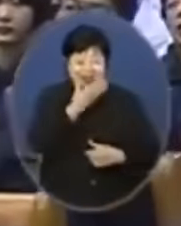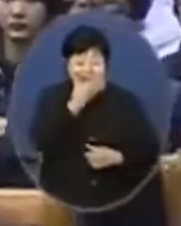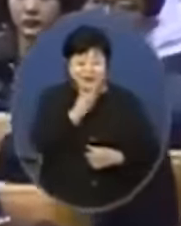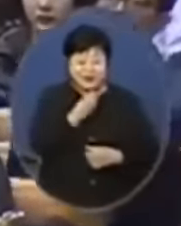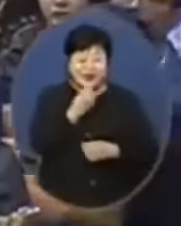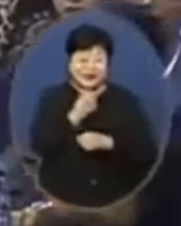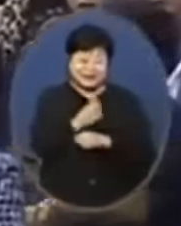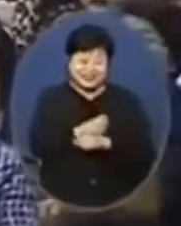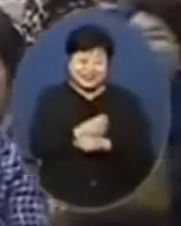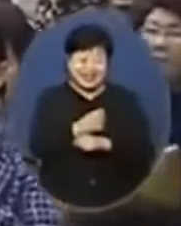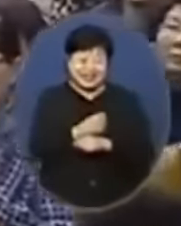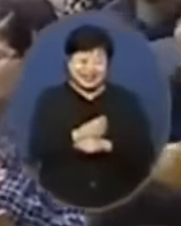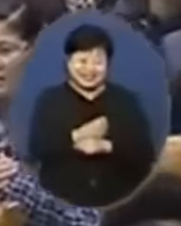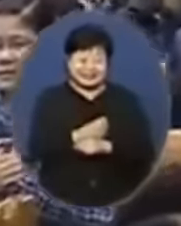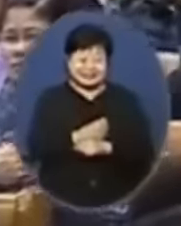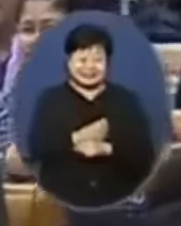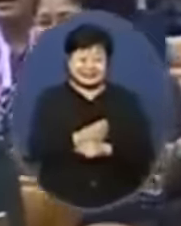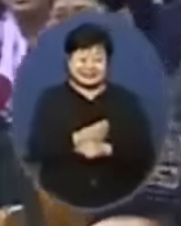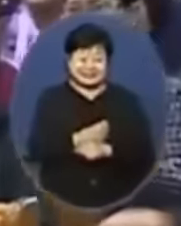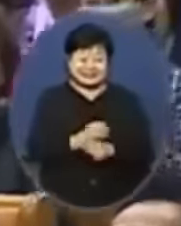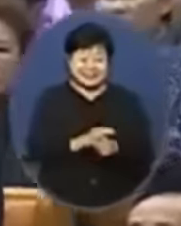행복합니다.